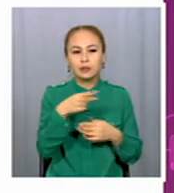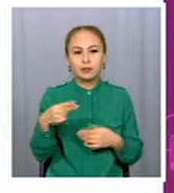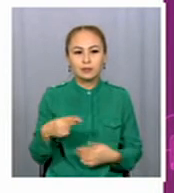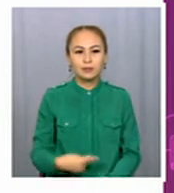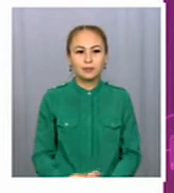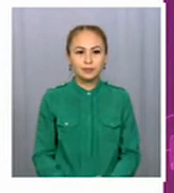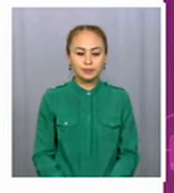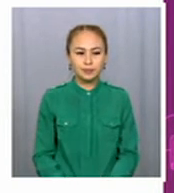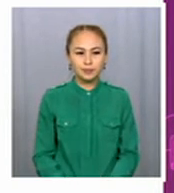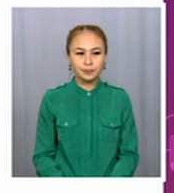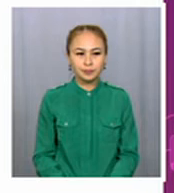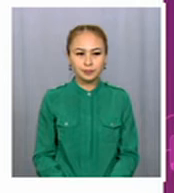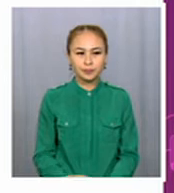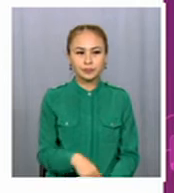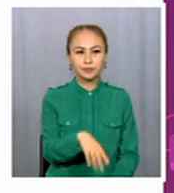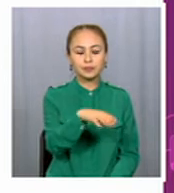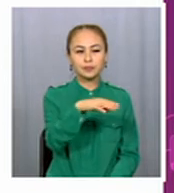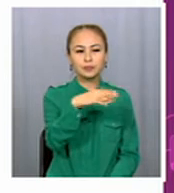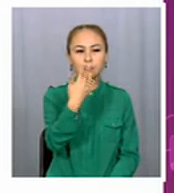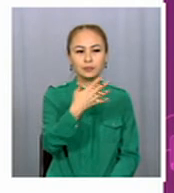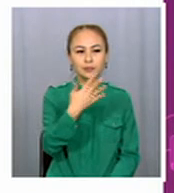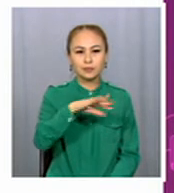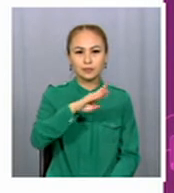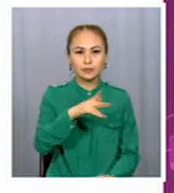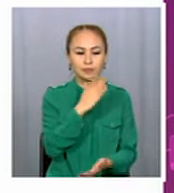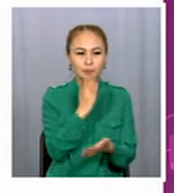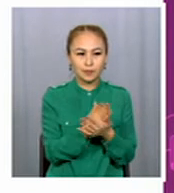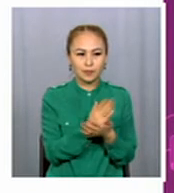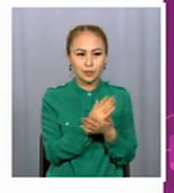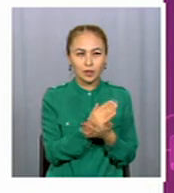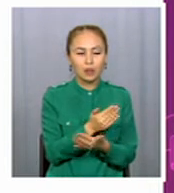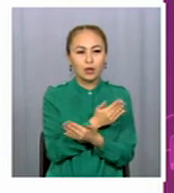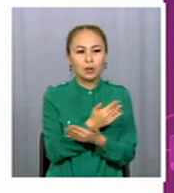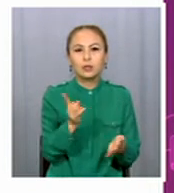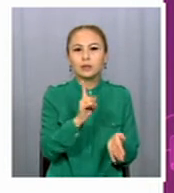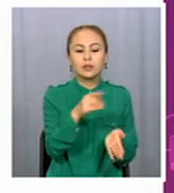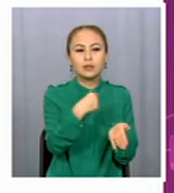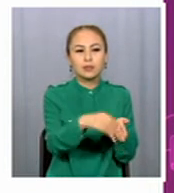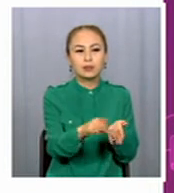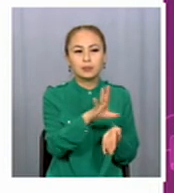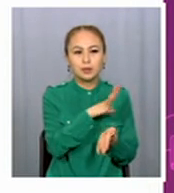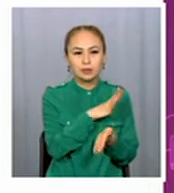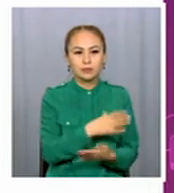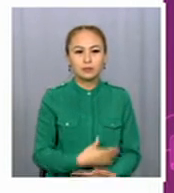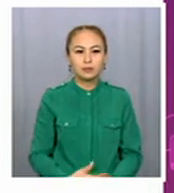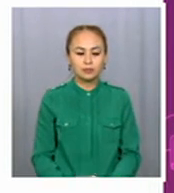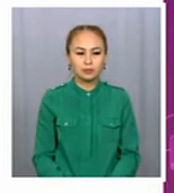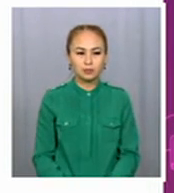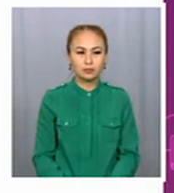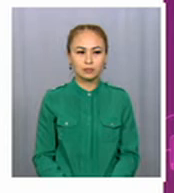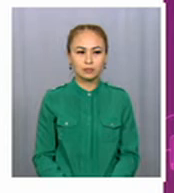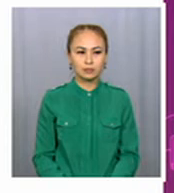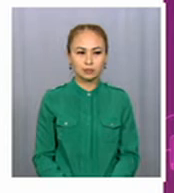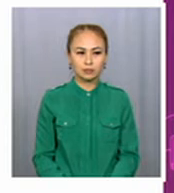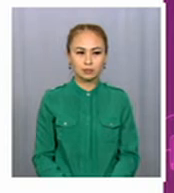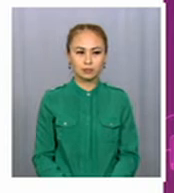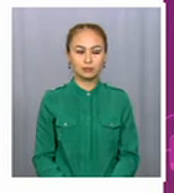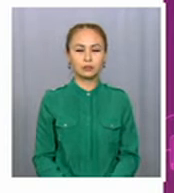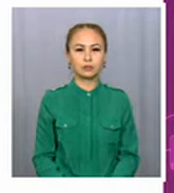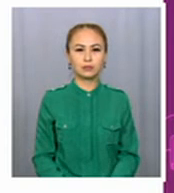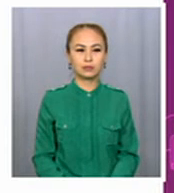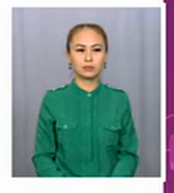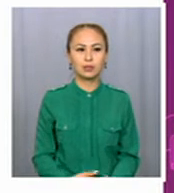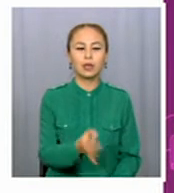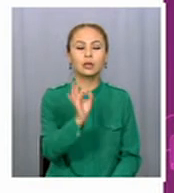тең? Яғни, Әлиде 50 теңге бар. Ол не сатып алды? Дұрыс жауап тексерейік.